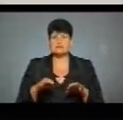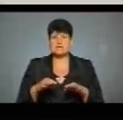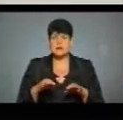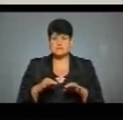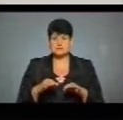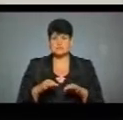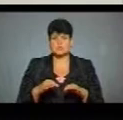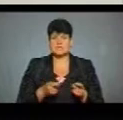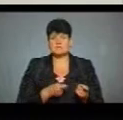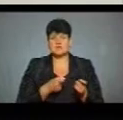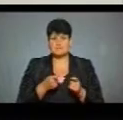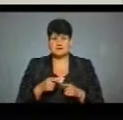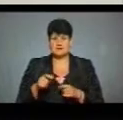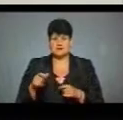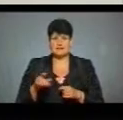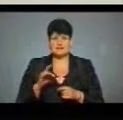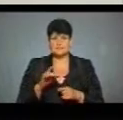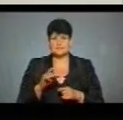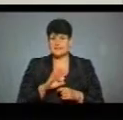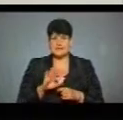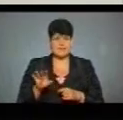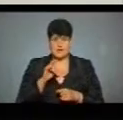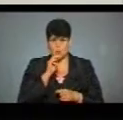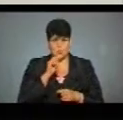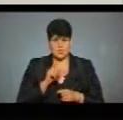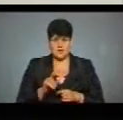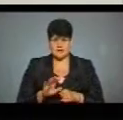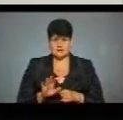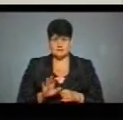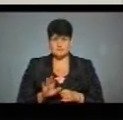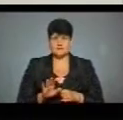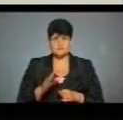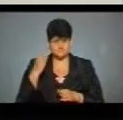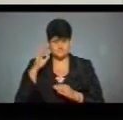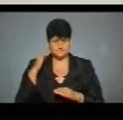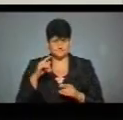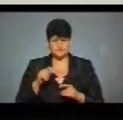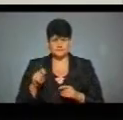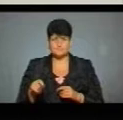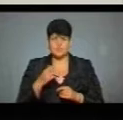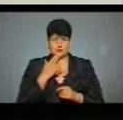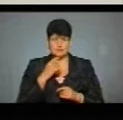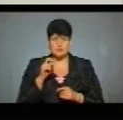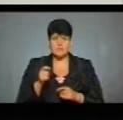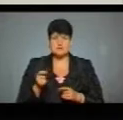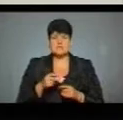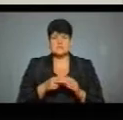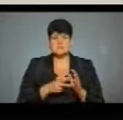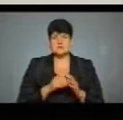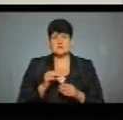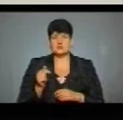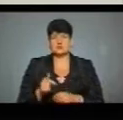які ввезені громадянами-нерезидентами, так як ви зауважили, це штраф буде складати 17 тисяч